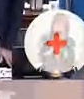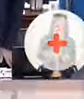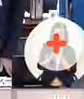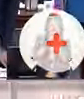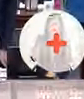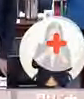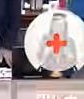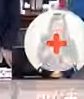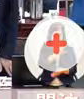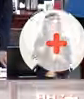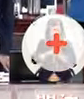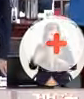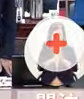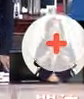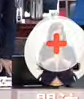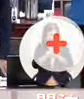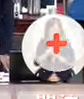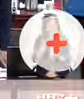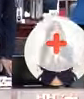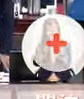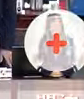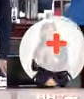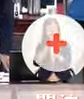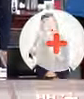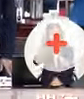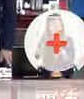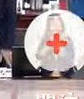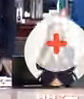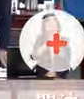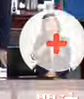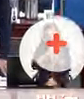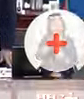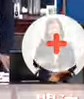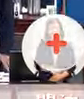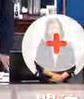棒，很棒， 我们鼓掌。都有时候， 可以了， 很棒。